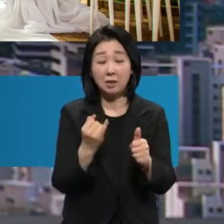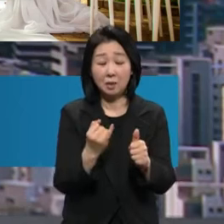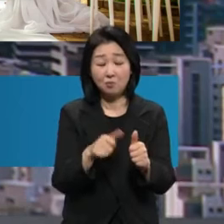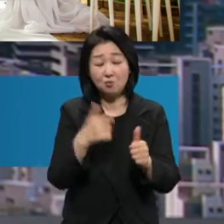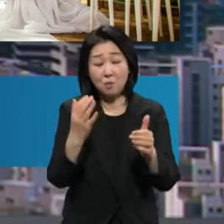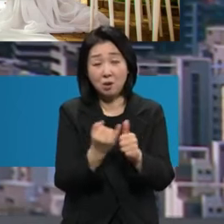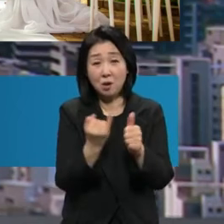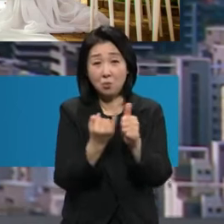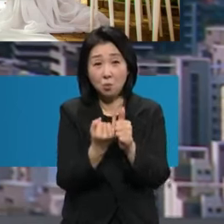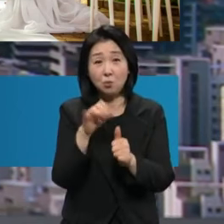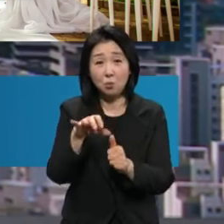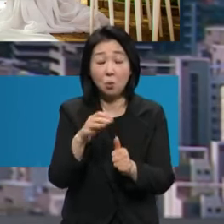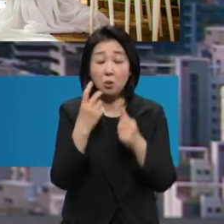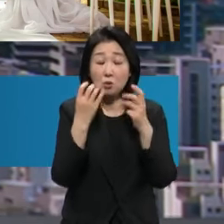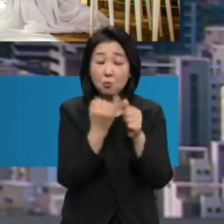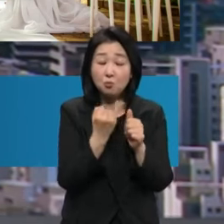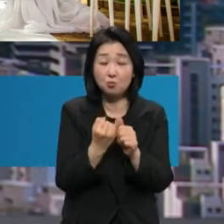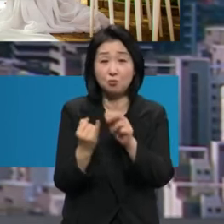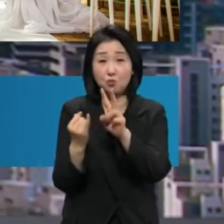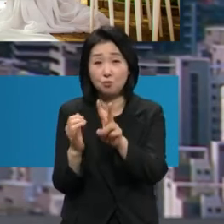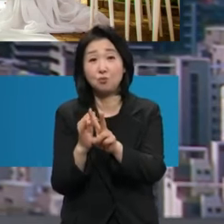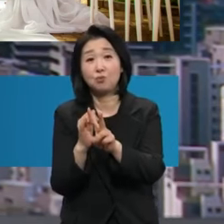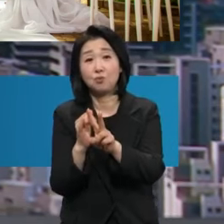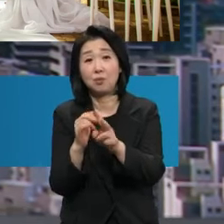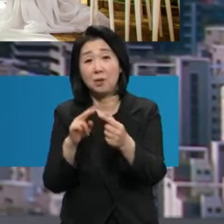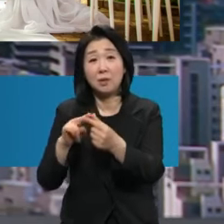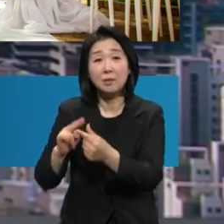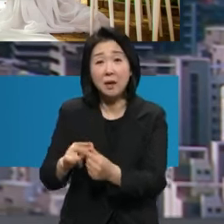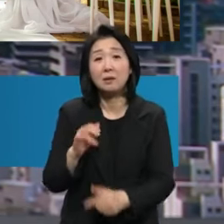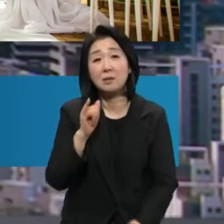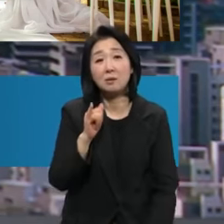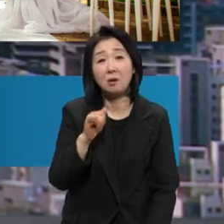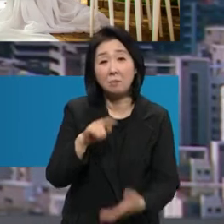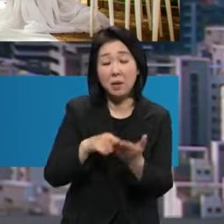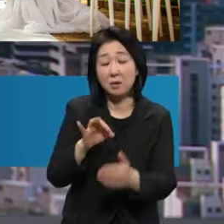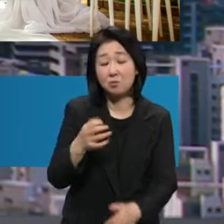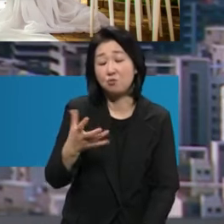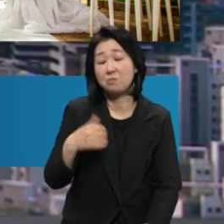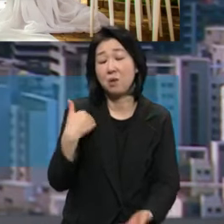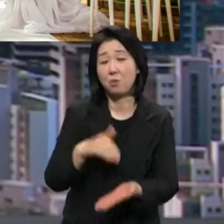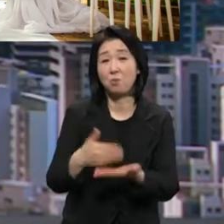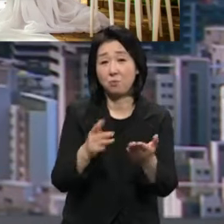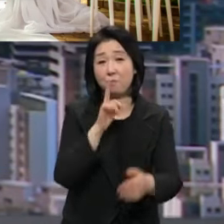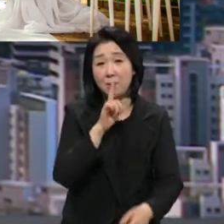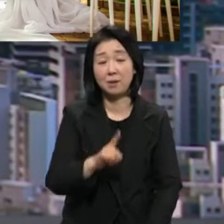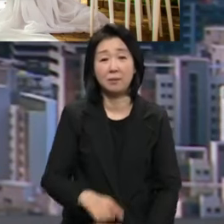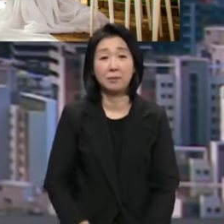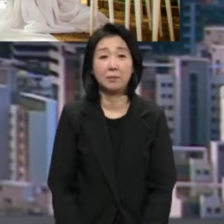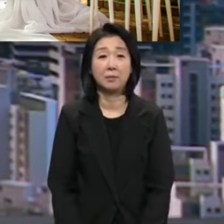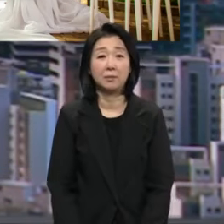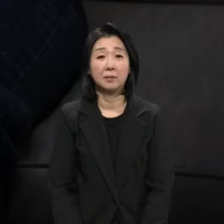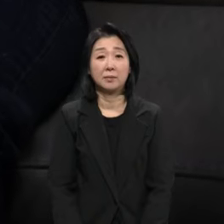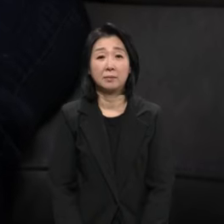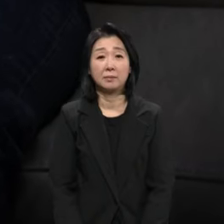쌍이 겪은 일인데 웨딩홀은 배상금 90만 원을 돌려주겠다고 합니다. 이상엽 기자가 취재했습니다.